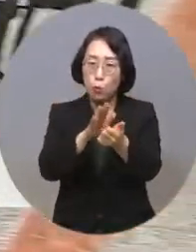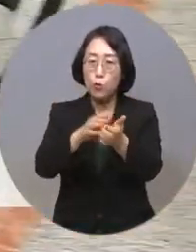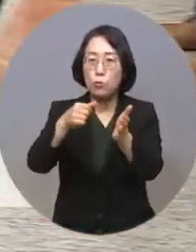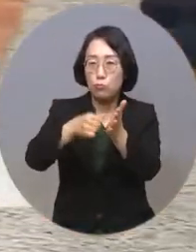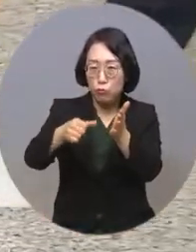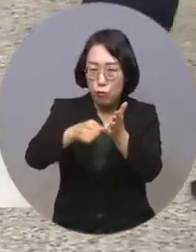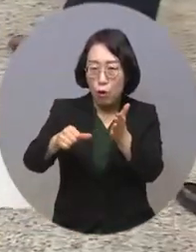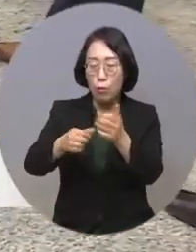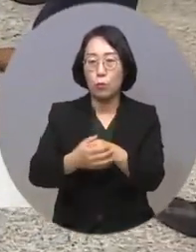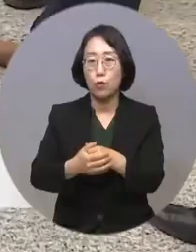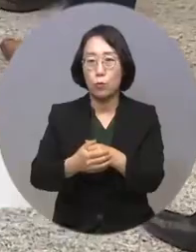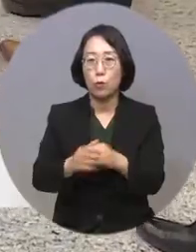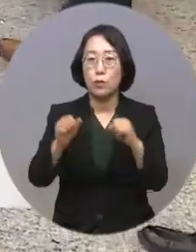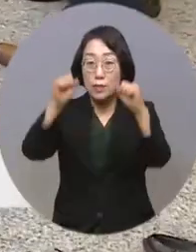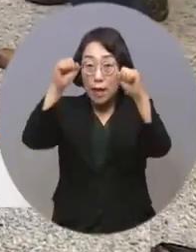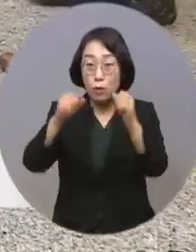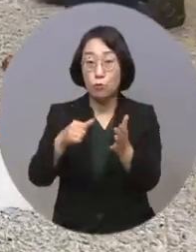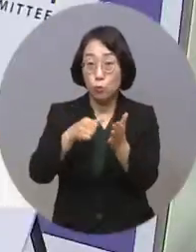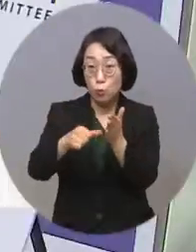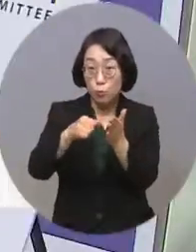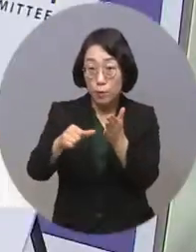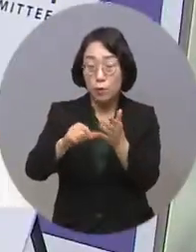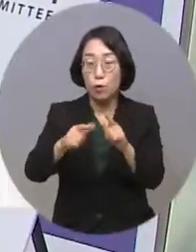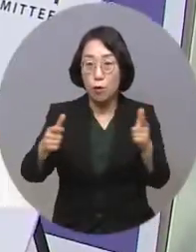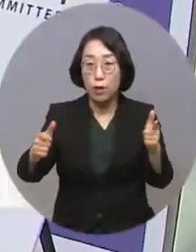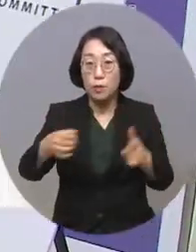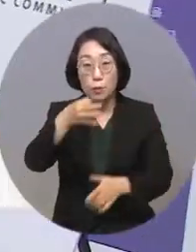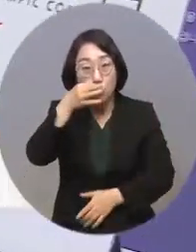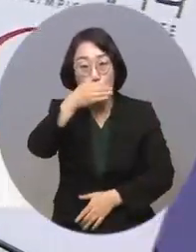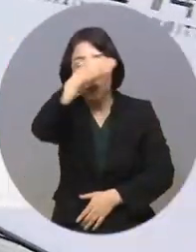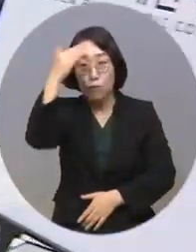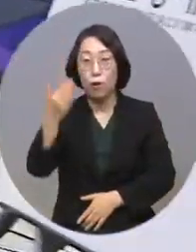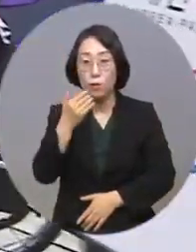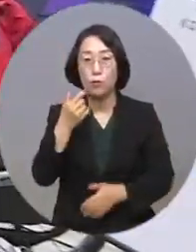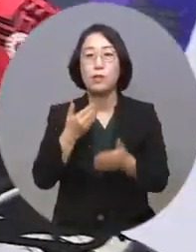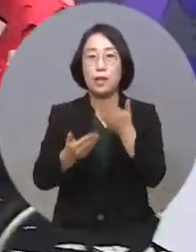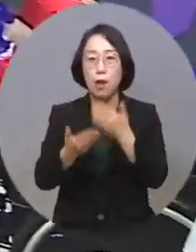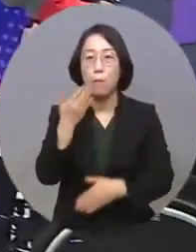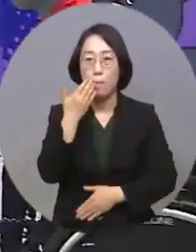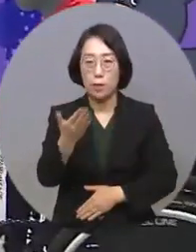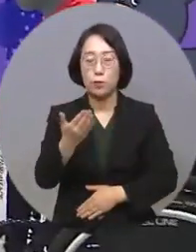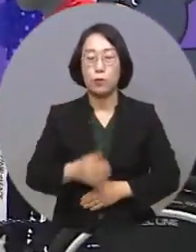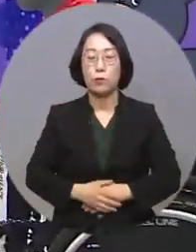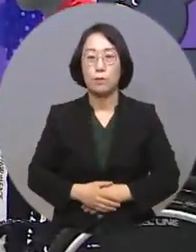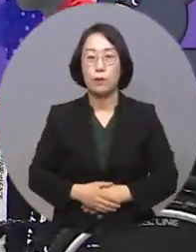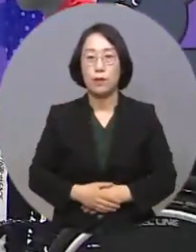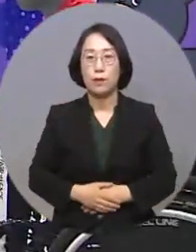체육보조기기 등을 선보이며 모두를 위한 기술을 체험하는 시간을 가졌습니다.